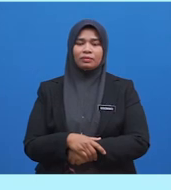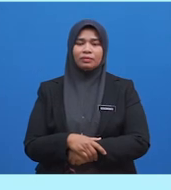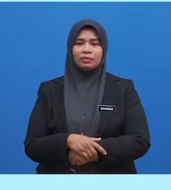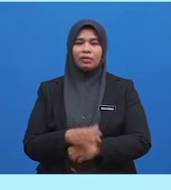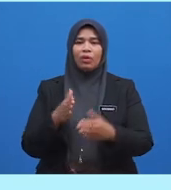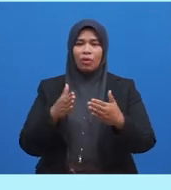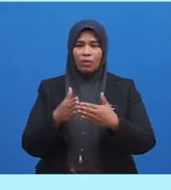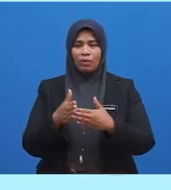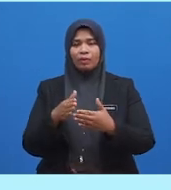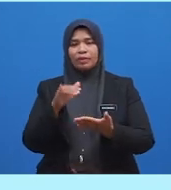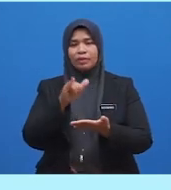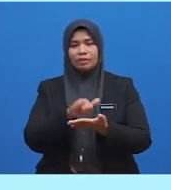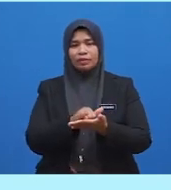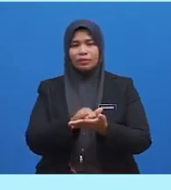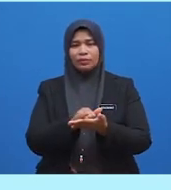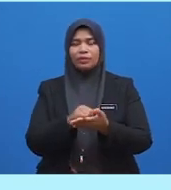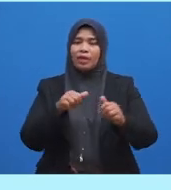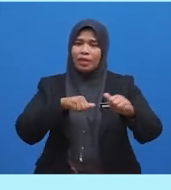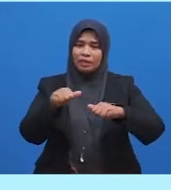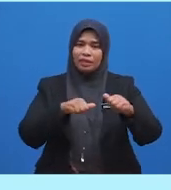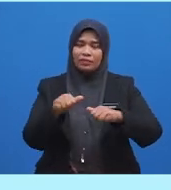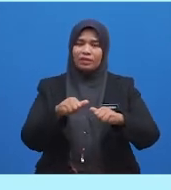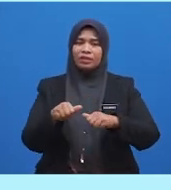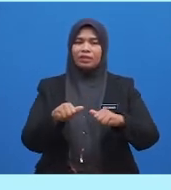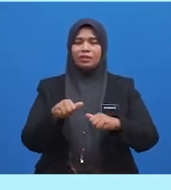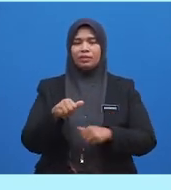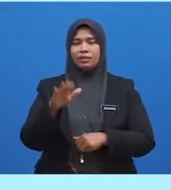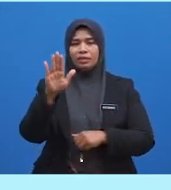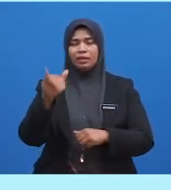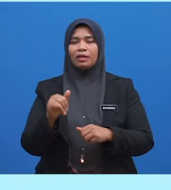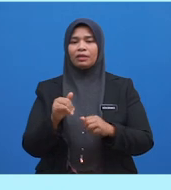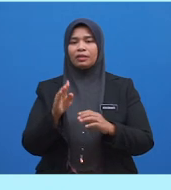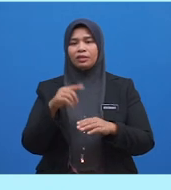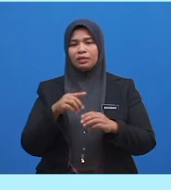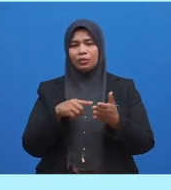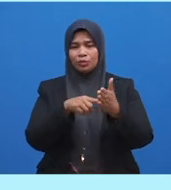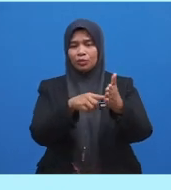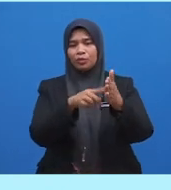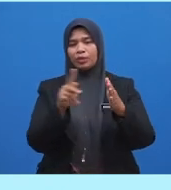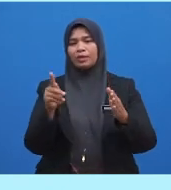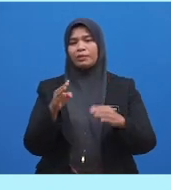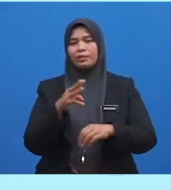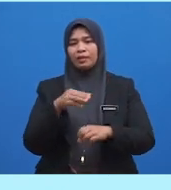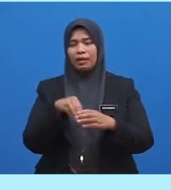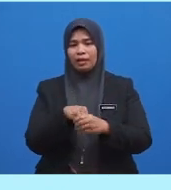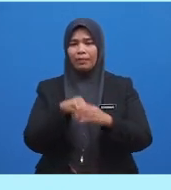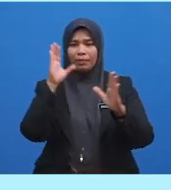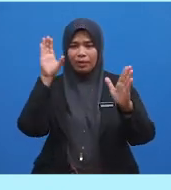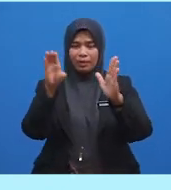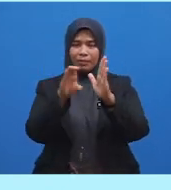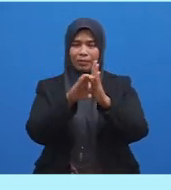Hai oleh itu activity Activity yang ditunjukkan dalam